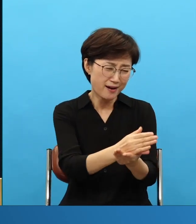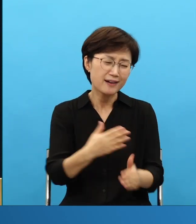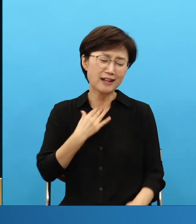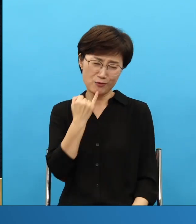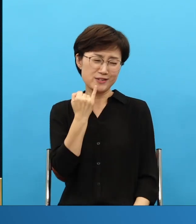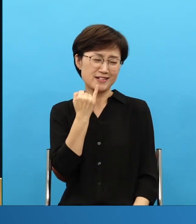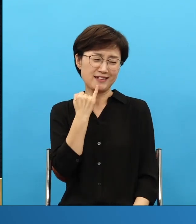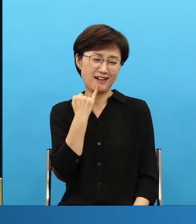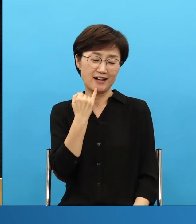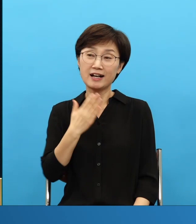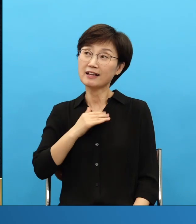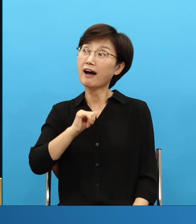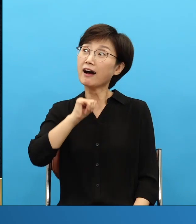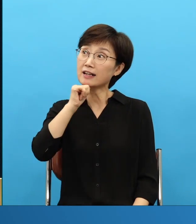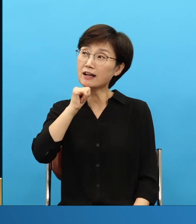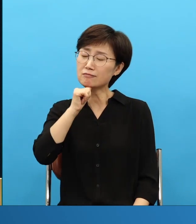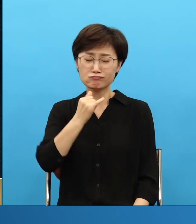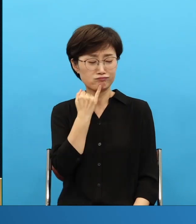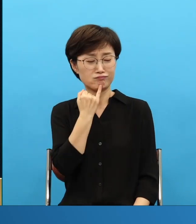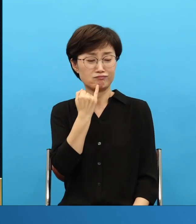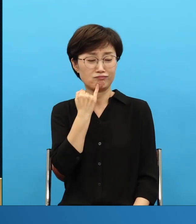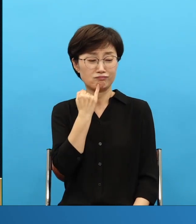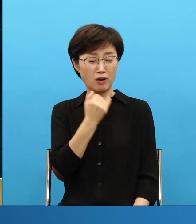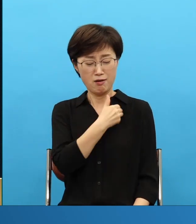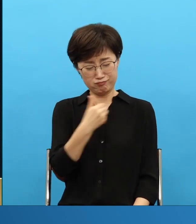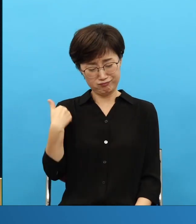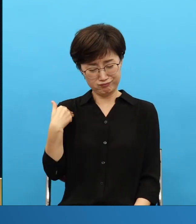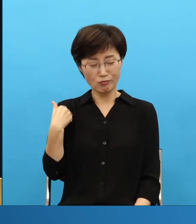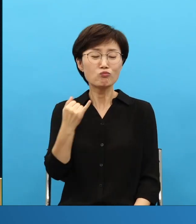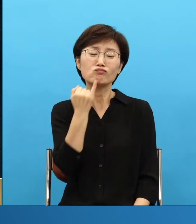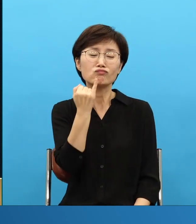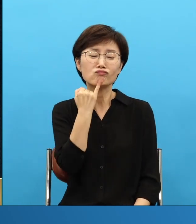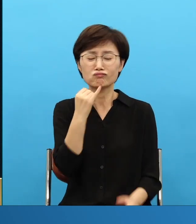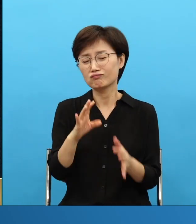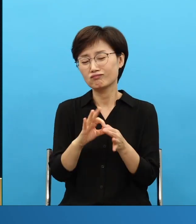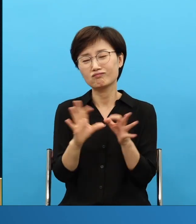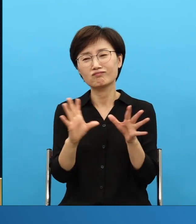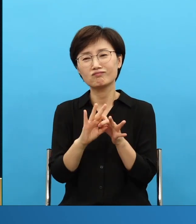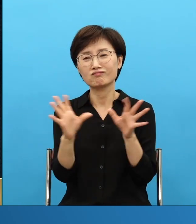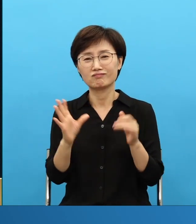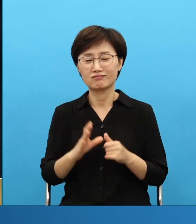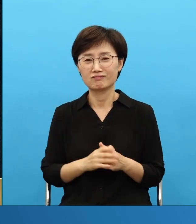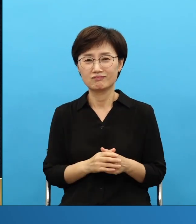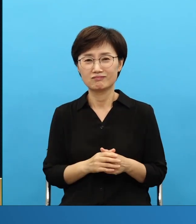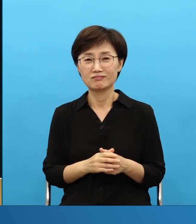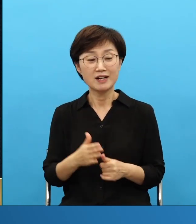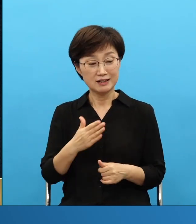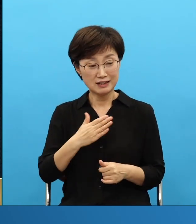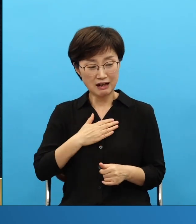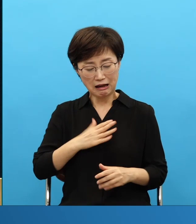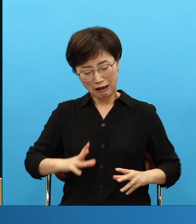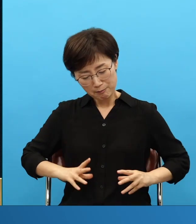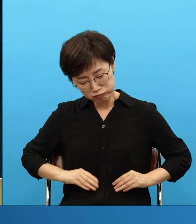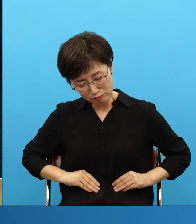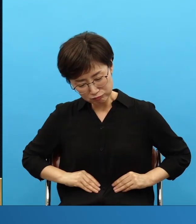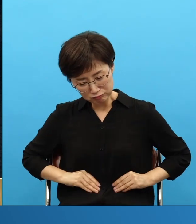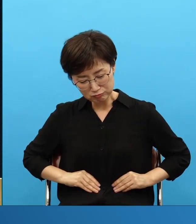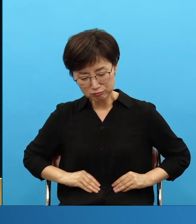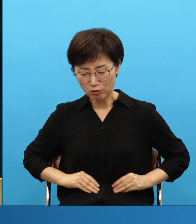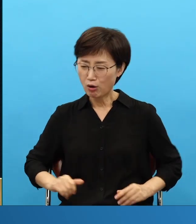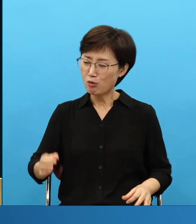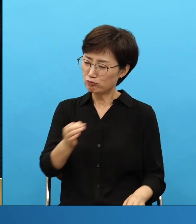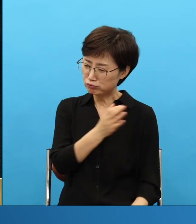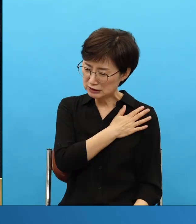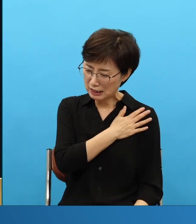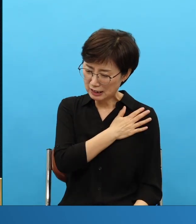나는 okay for me. 가난에 처할 수도 있고 풍부에 처할 수도 있어. I can be in poverty, I can be in plenty. 나는 궁핍함도 풍부함 모든데